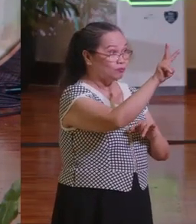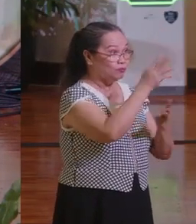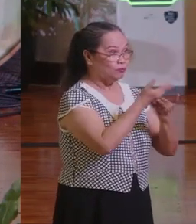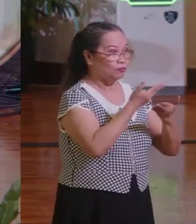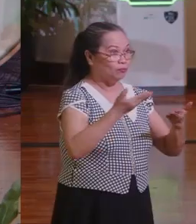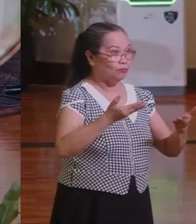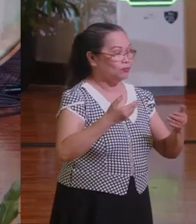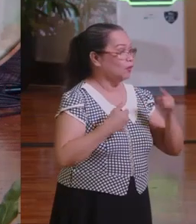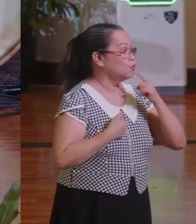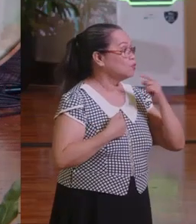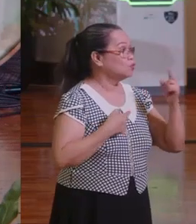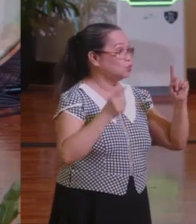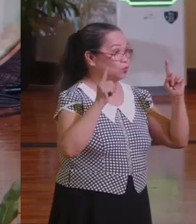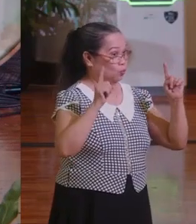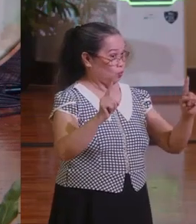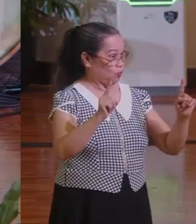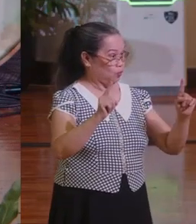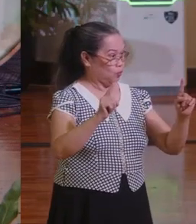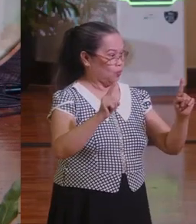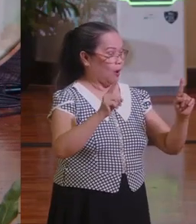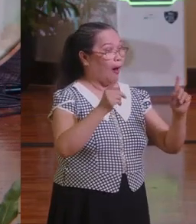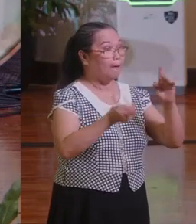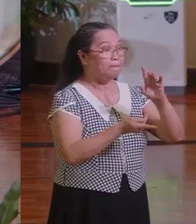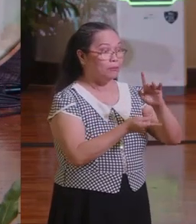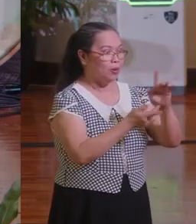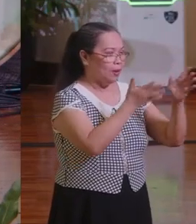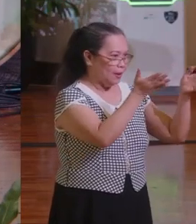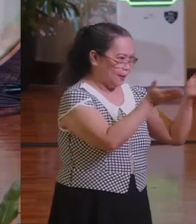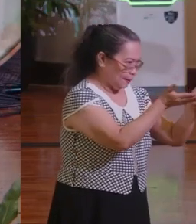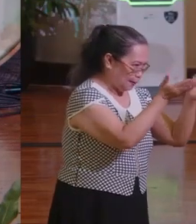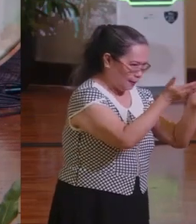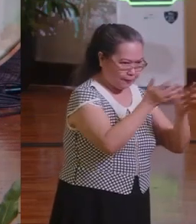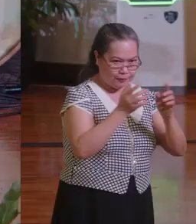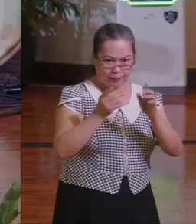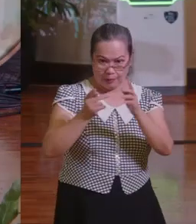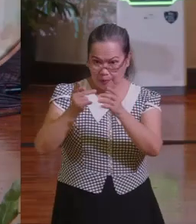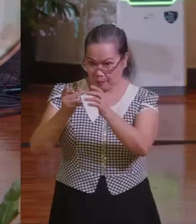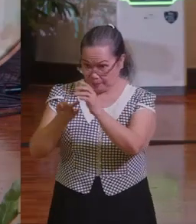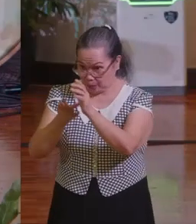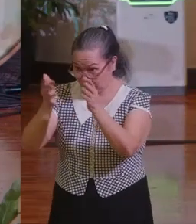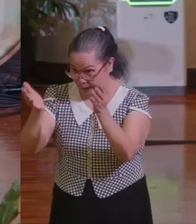ang hinihikayat ni Pablo sa lahat ng mga